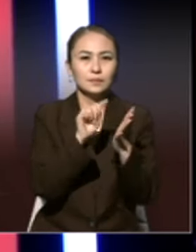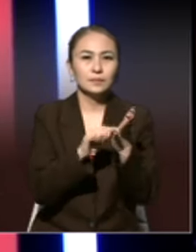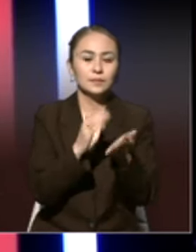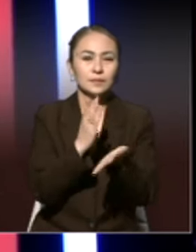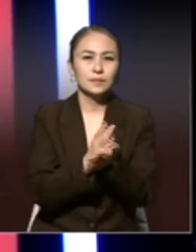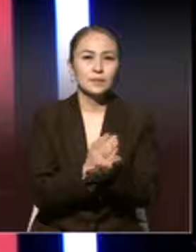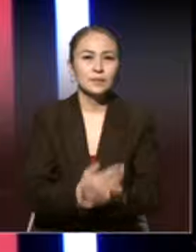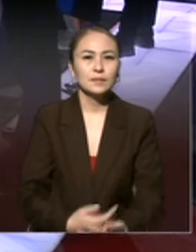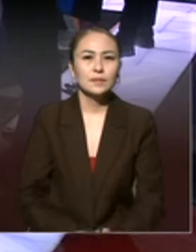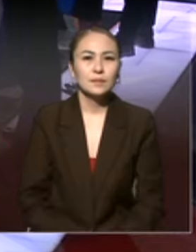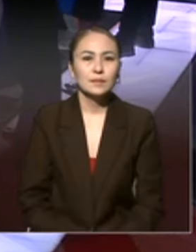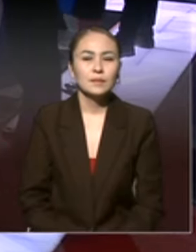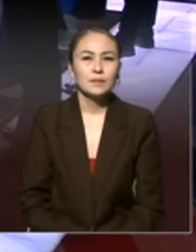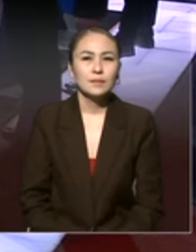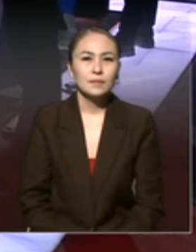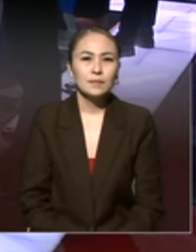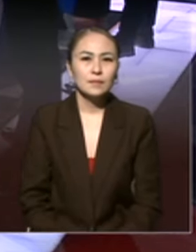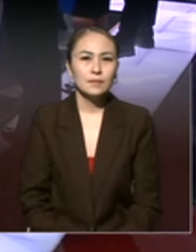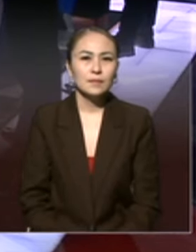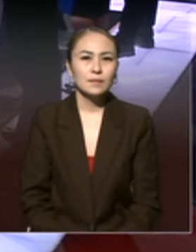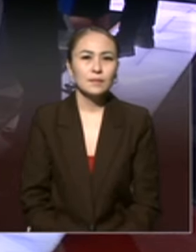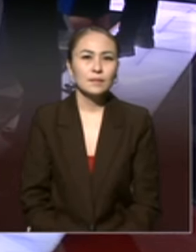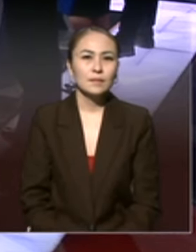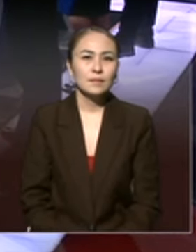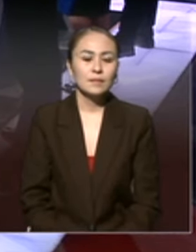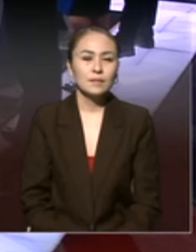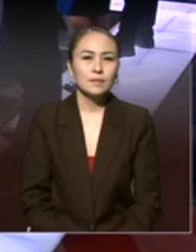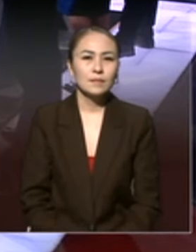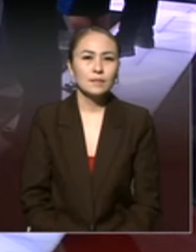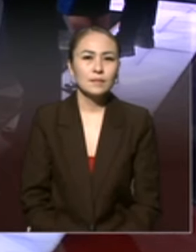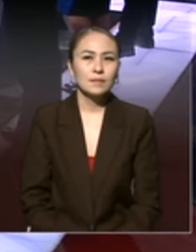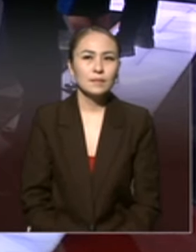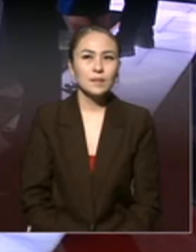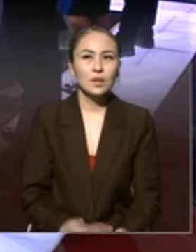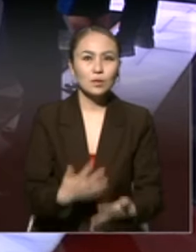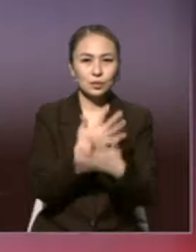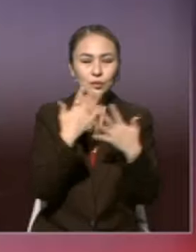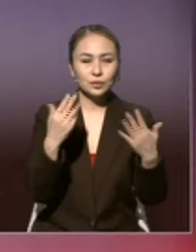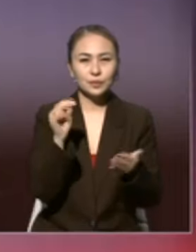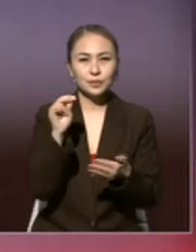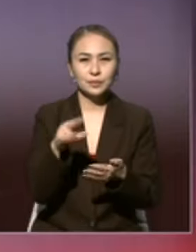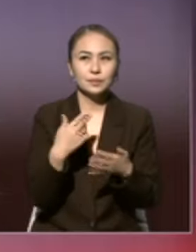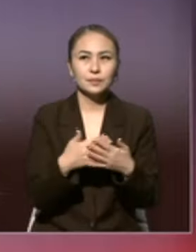әрине сұрақтарым бар. Ең алдымен мен осы үлкен апатқа